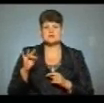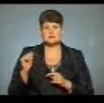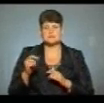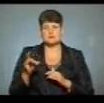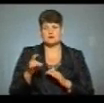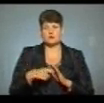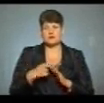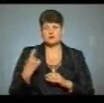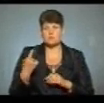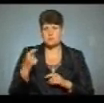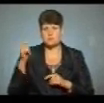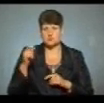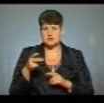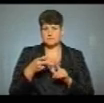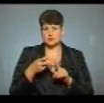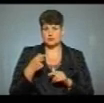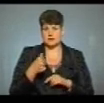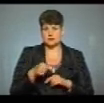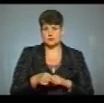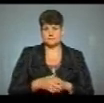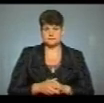Донеччині. У цей табір приїжджає 2-й рік